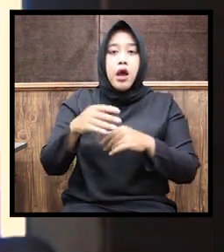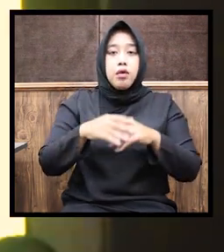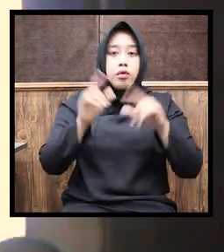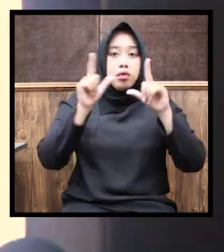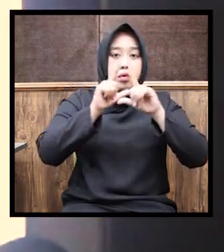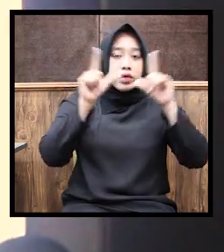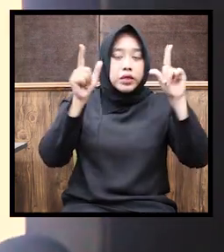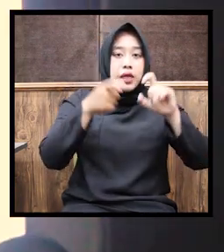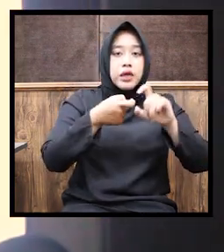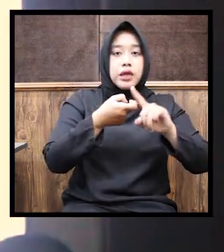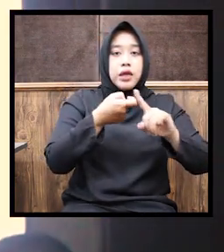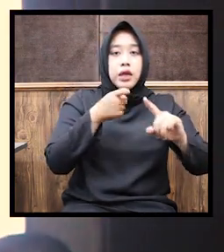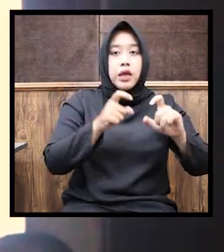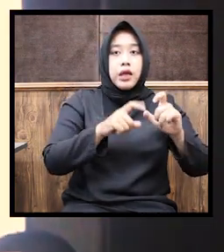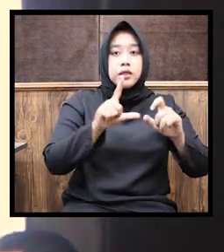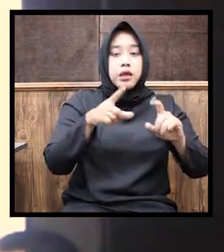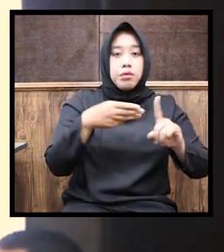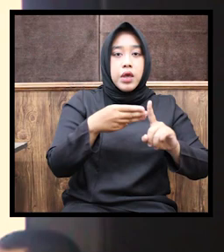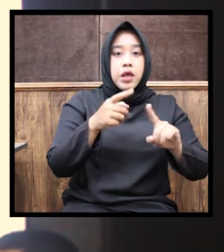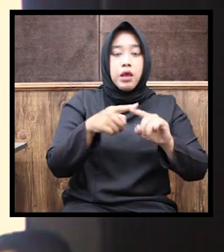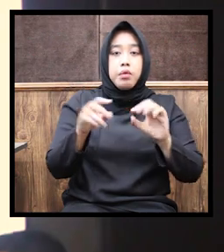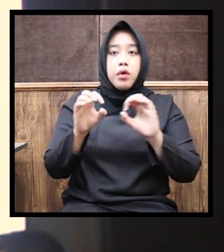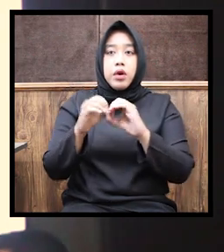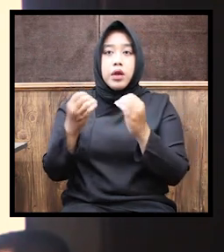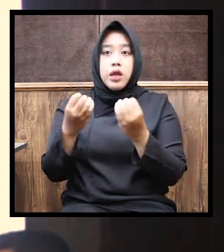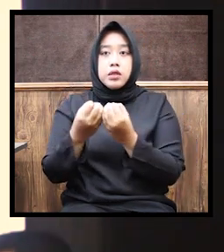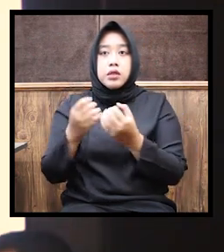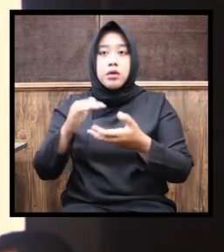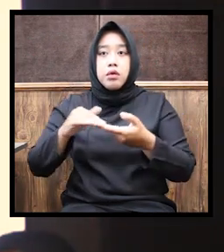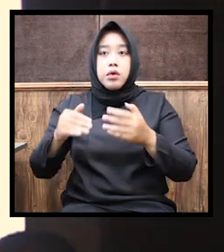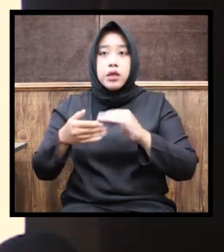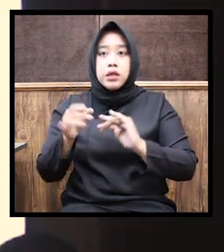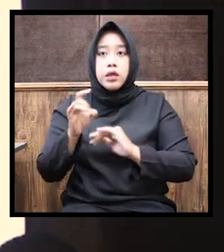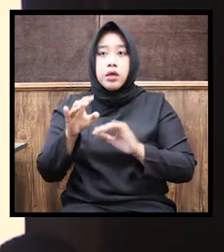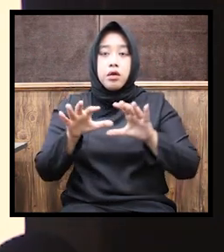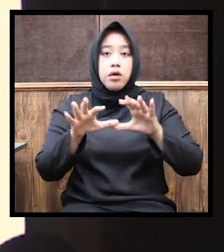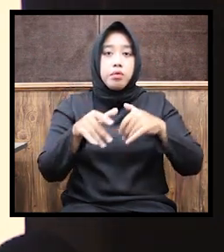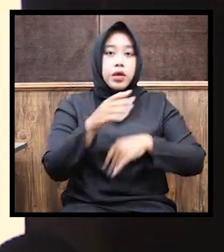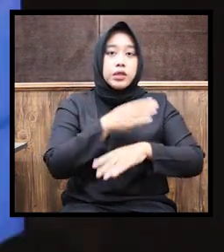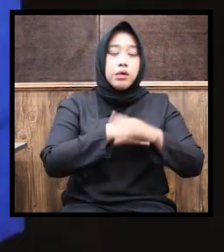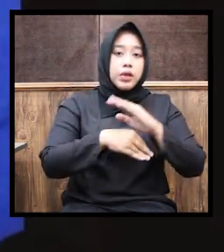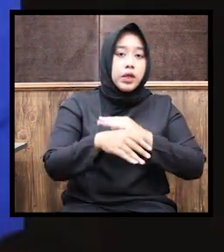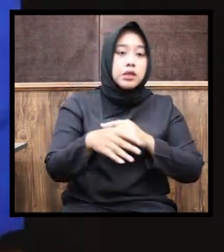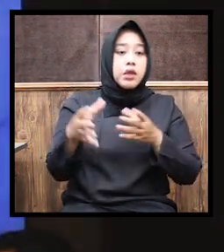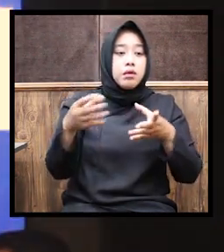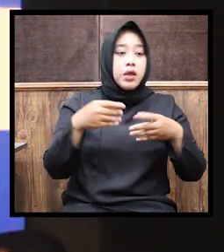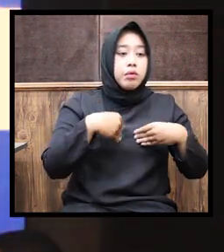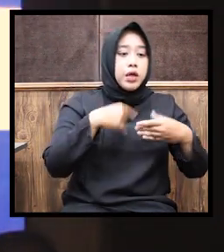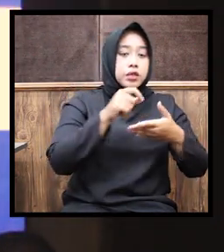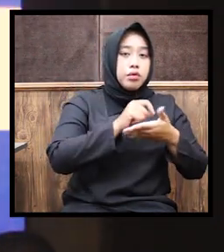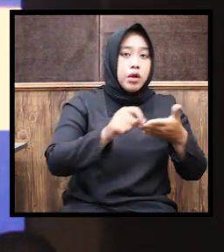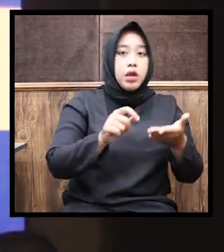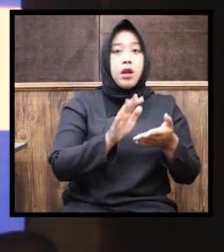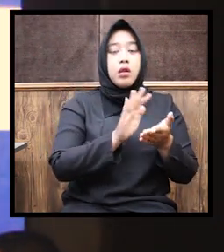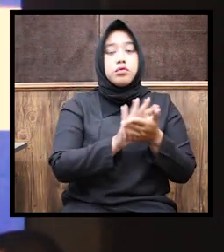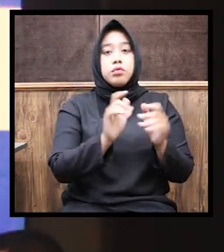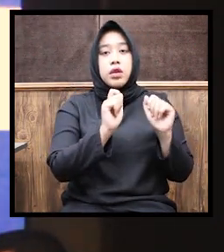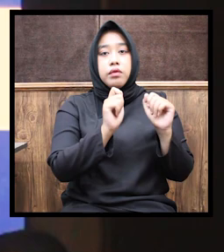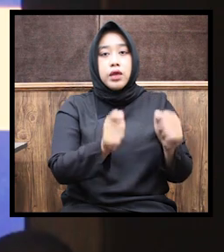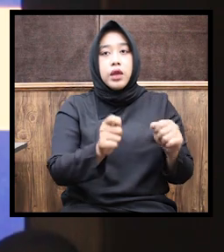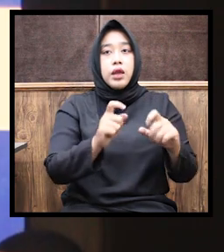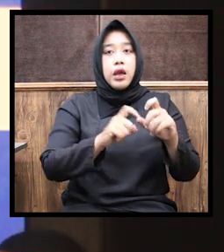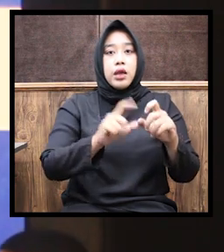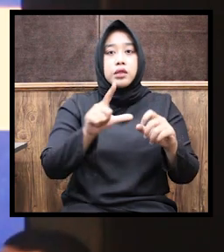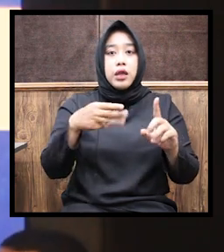tapi juga dari teman-teman organisasi lain komunitas lain dari penj disas disekolahkan kemudian mendaftarkan SLB itu